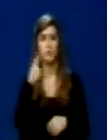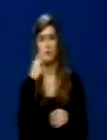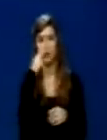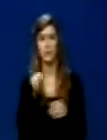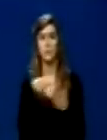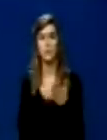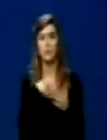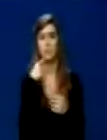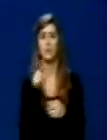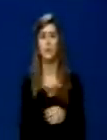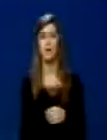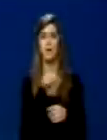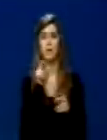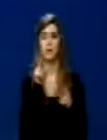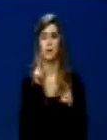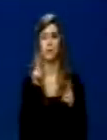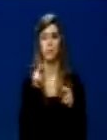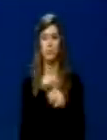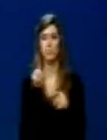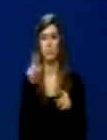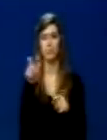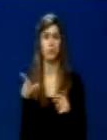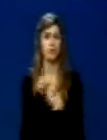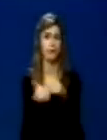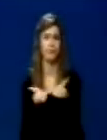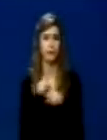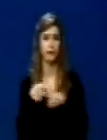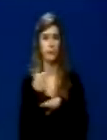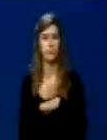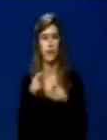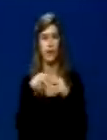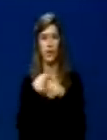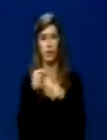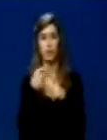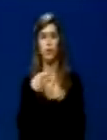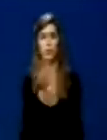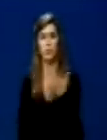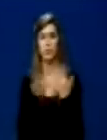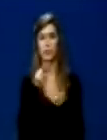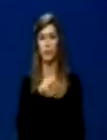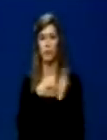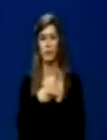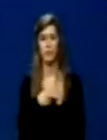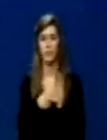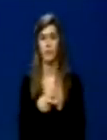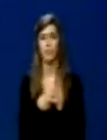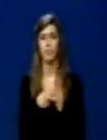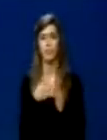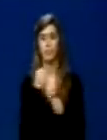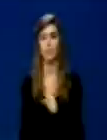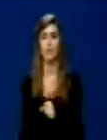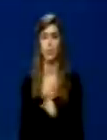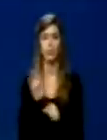si vdekje tragjike, pra nuk quhet vetvrasje. Dhe pastaj komplikimet edhe vështirësitë që i ka paraqitur ky akt ndaj punës